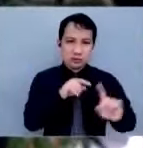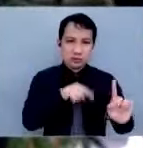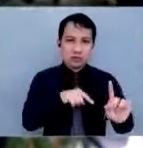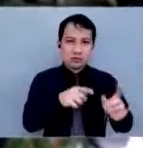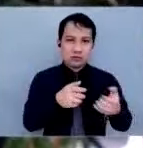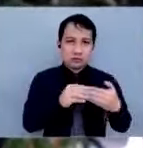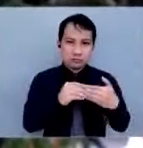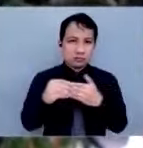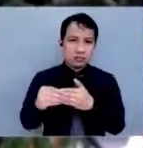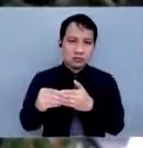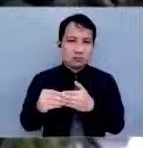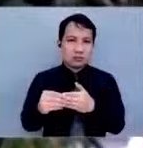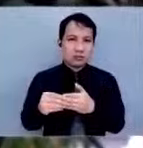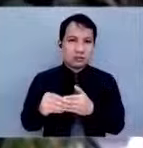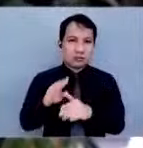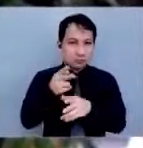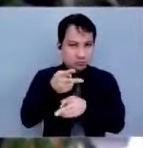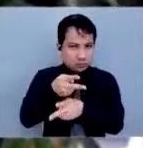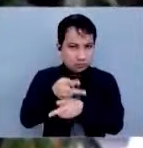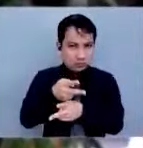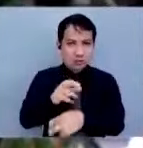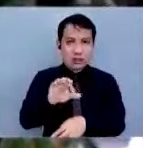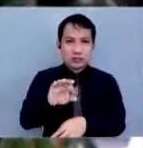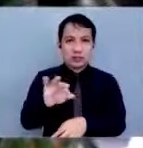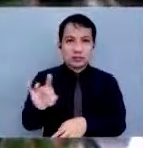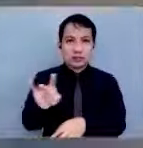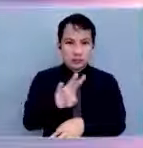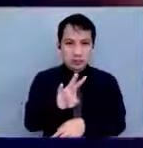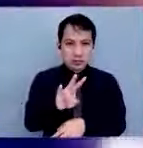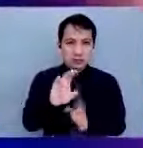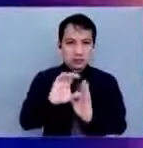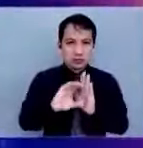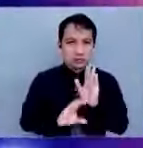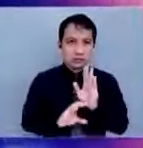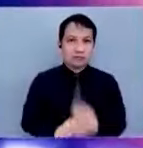sa pagbabantay sa 1987 Constitution.